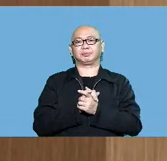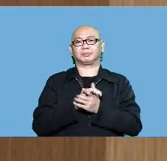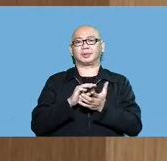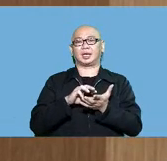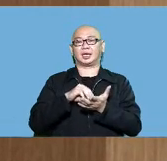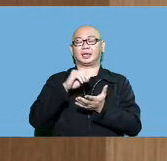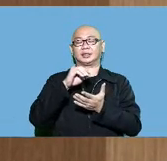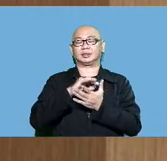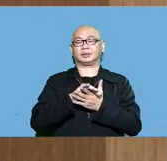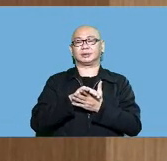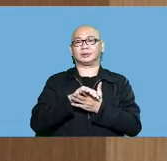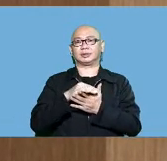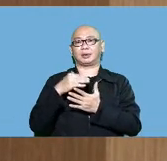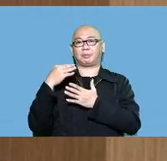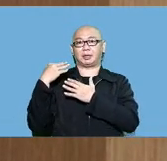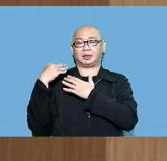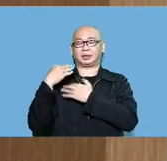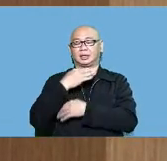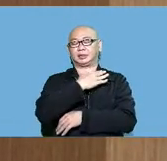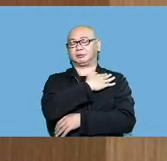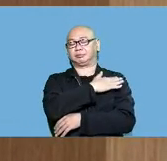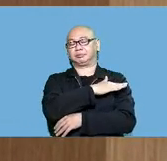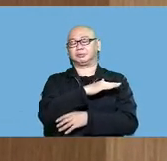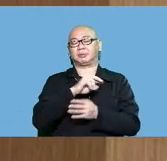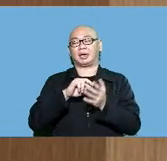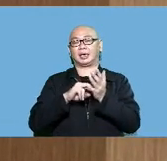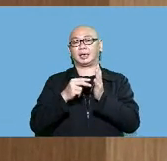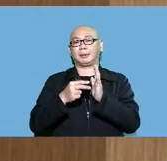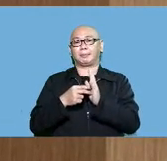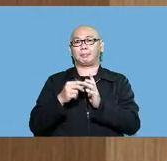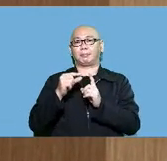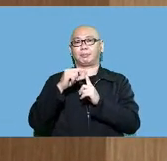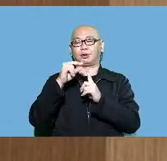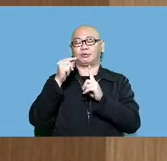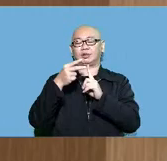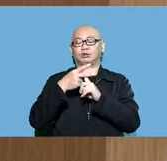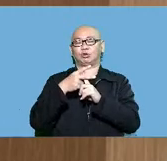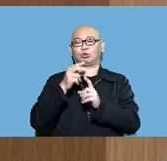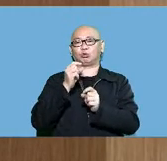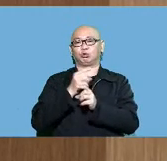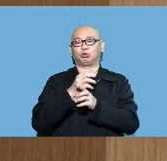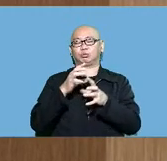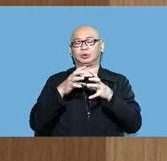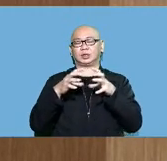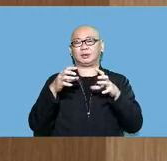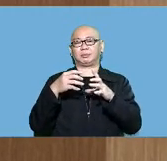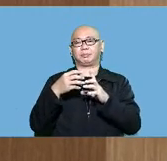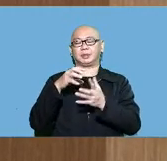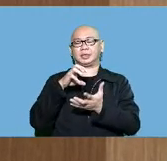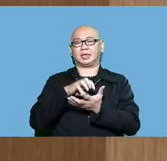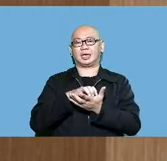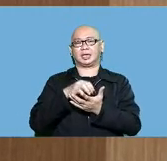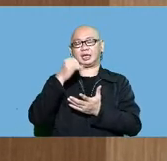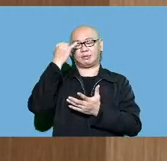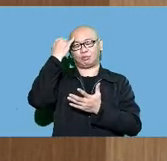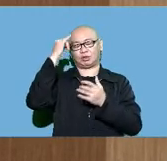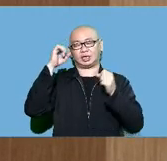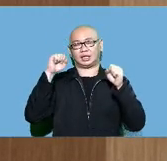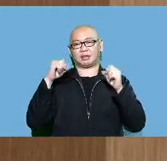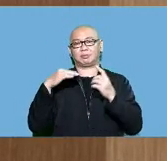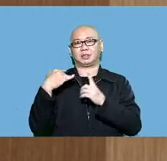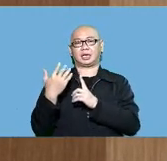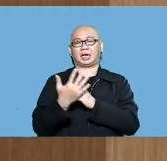jabatan akademik fungsional dosen sebagai profesor, guru besar dalam bidang ilmu kesehatan